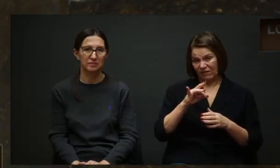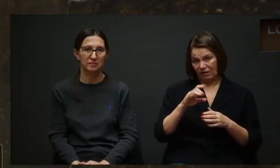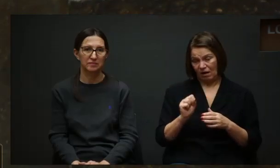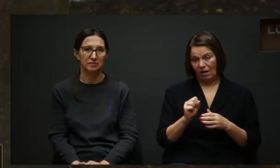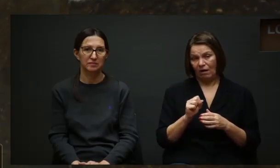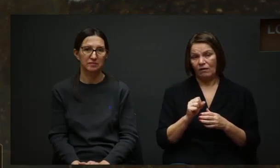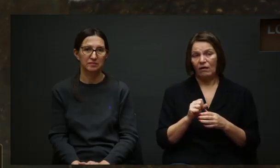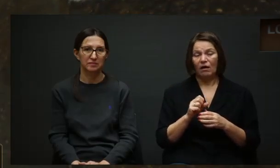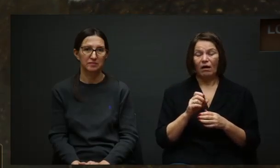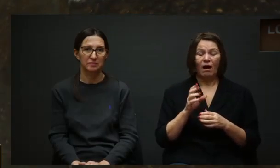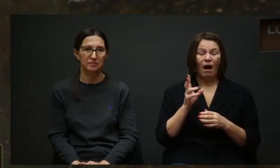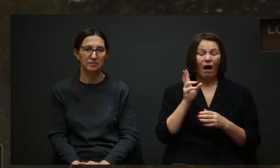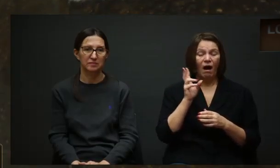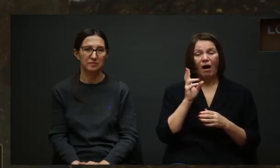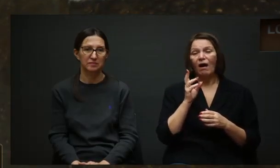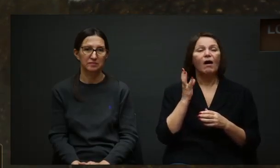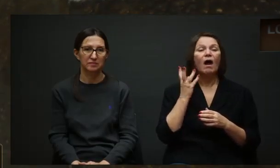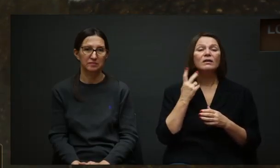знаю,